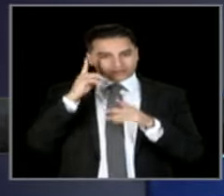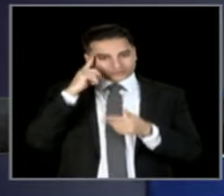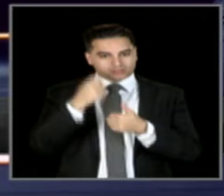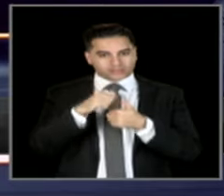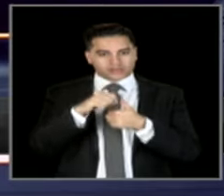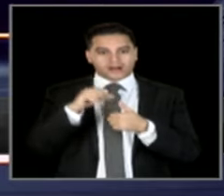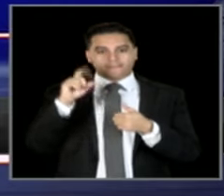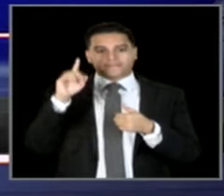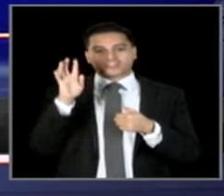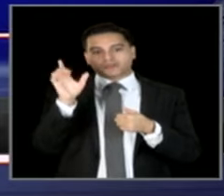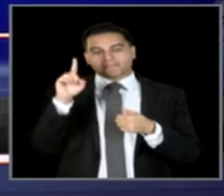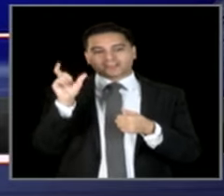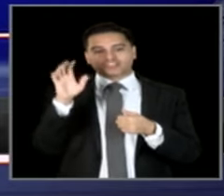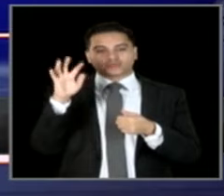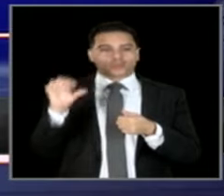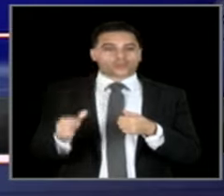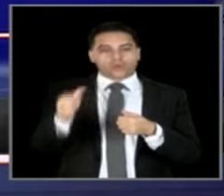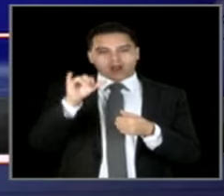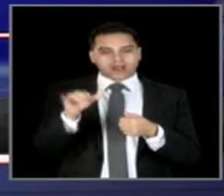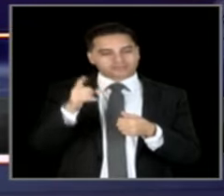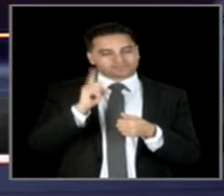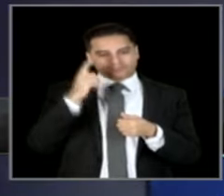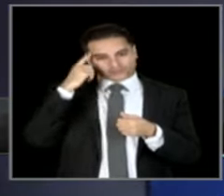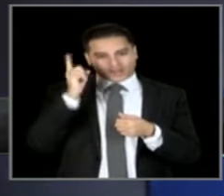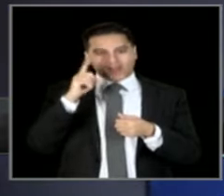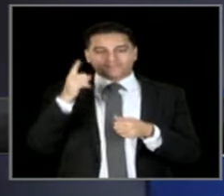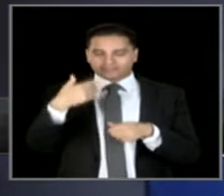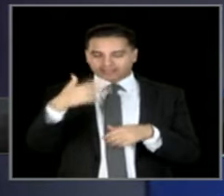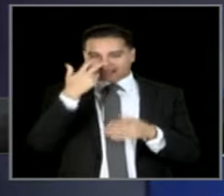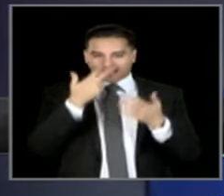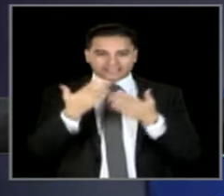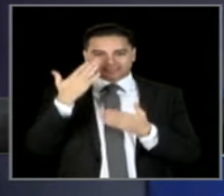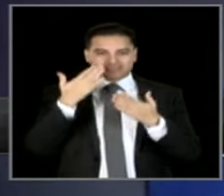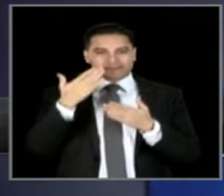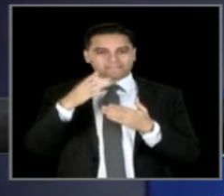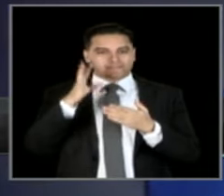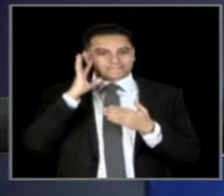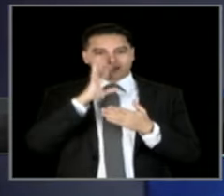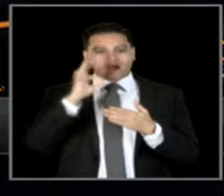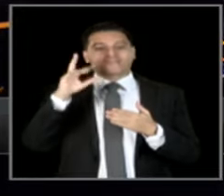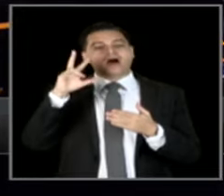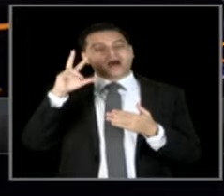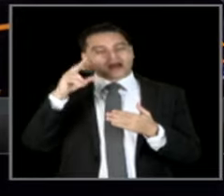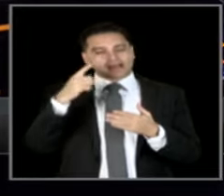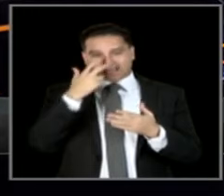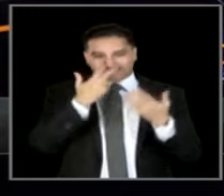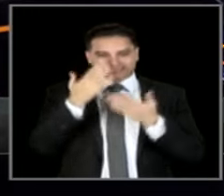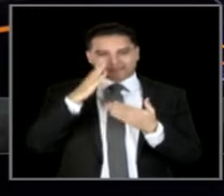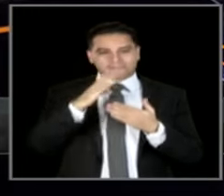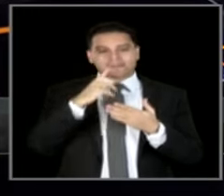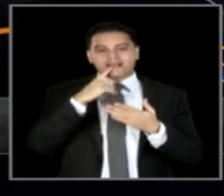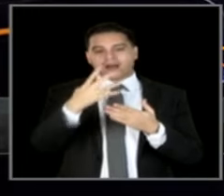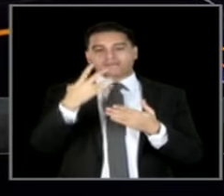احمد شوي صح في اي امبراطوريه قديمه حدث عامل الاباطره الاربعه الرومانيه صح من قامت بدور